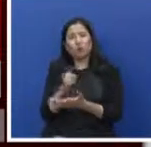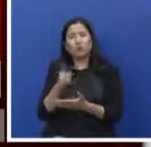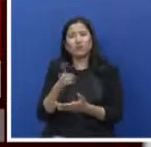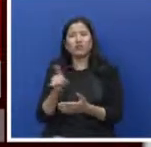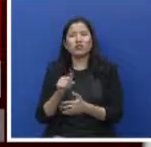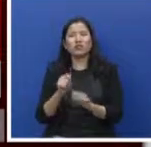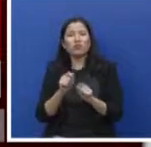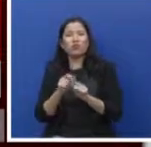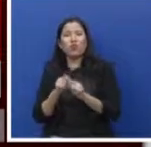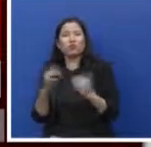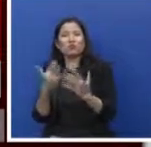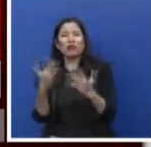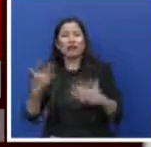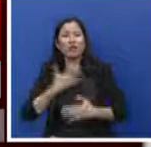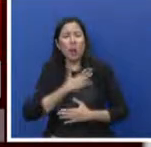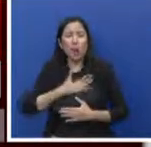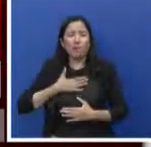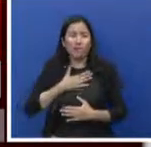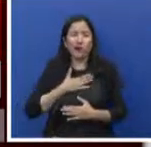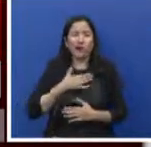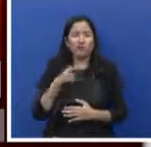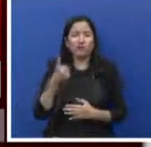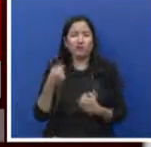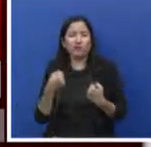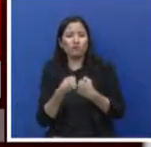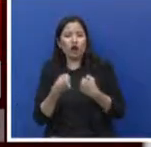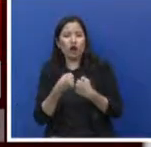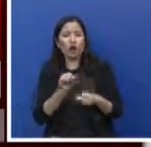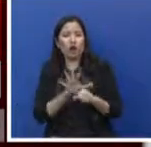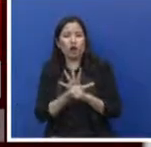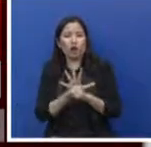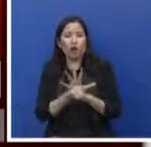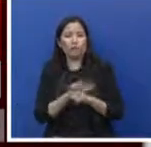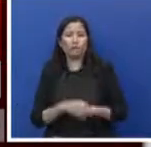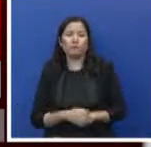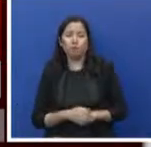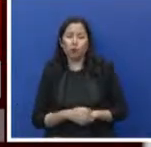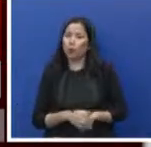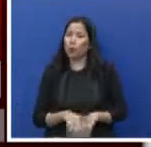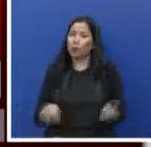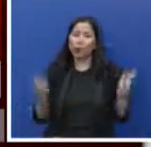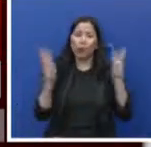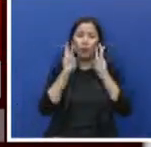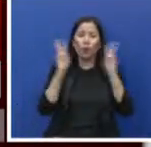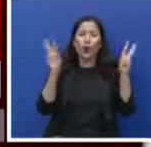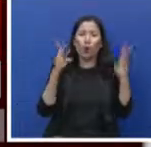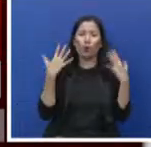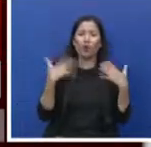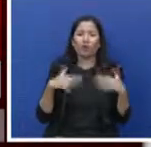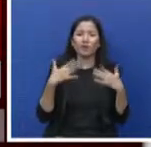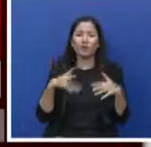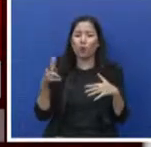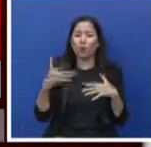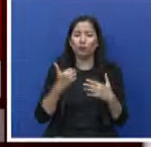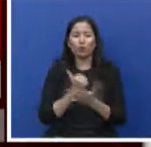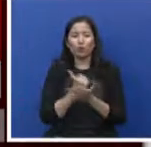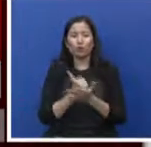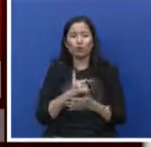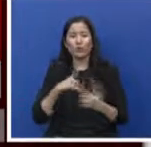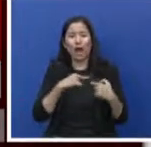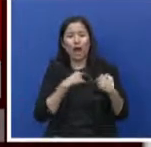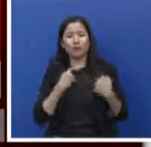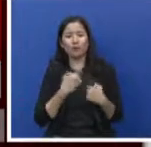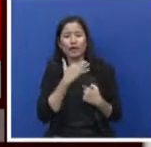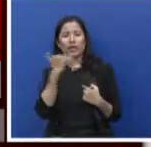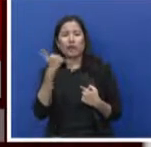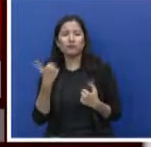nyaman bangsa Indonesia dalam upayanya perang menghadapi COVID-19 ini. Wow, luar biasa sekali ya, panggilannya sungguh-sungguh luar biasa